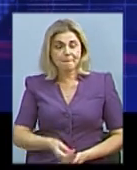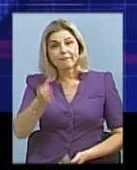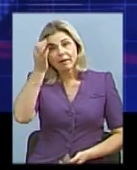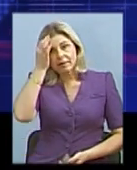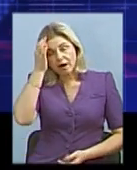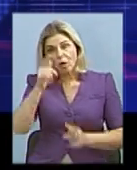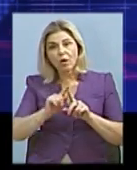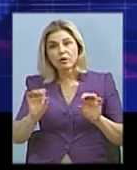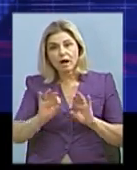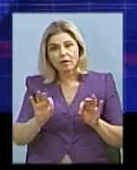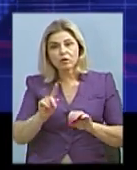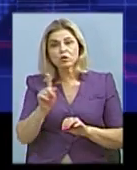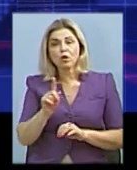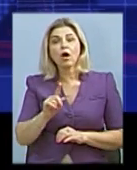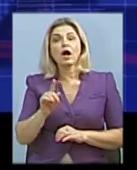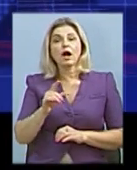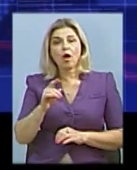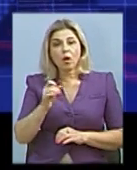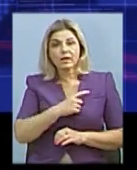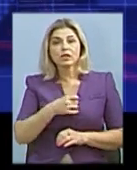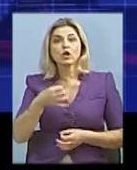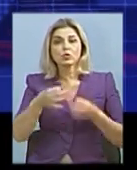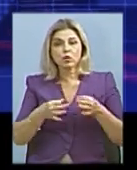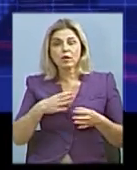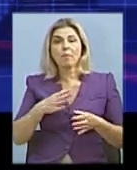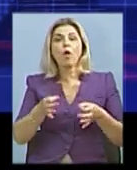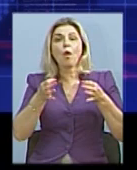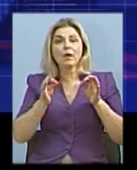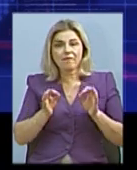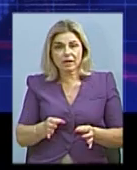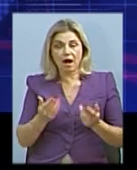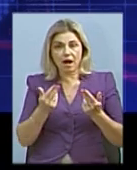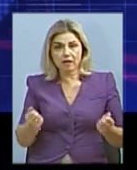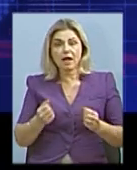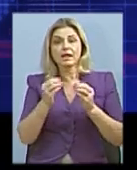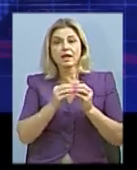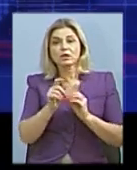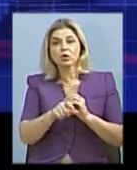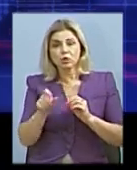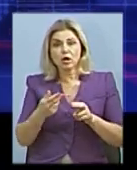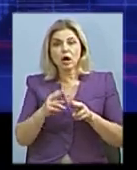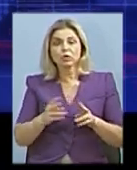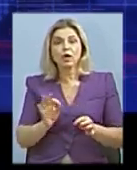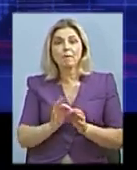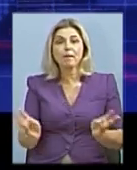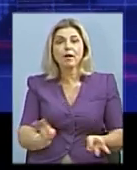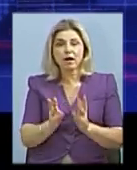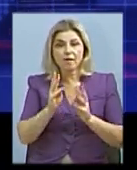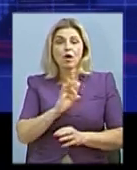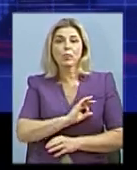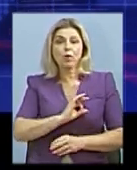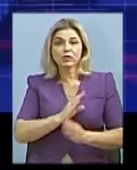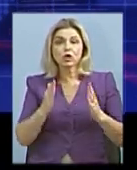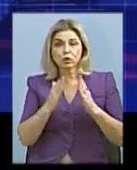Нагадаємо, що Ілічівський міський суд виправдав 19 осіб, яких обвинувачували у підпалі будинку профспілок в Одесі 2